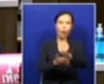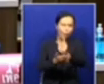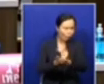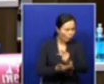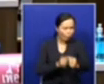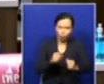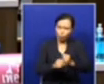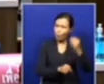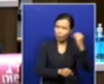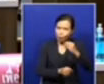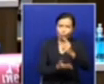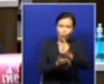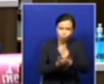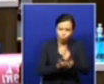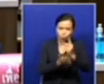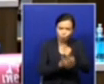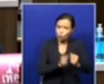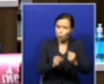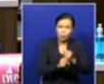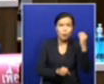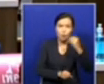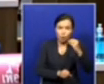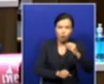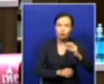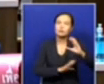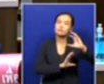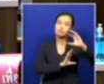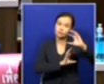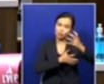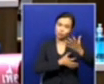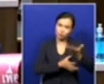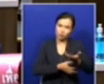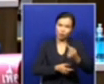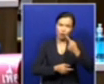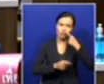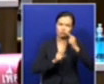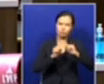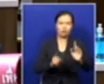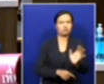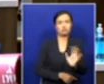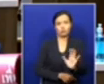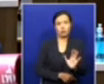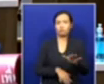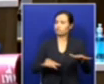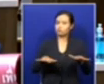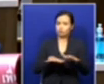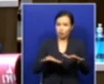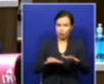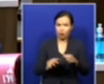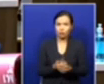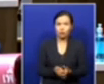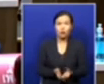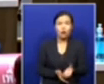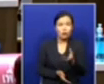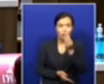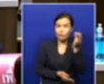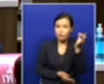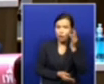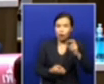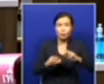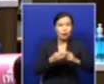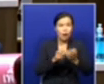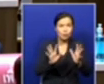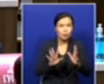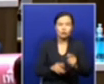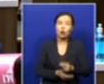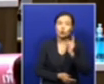เพราะฉะนั้นภาพยนตร์เรื่องนี้เนี่ยไม่ใช่เรื่องแปลกหรอกครับฟังไว้ก็ไม่มีปัญหาอะไรเพราะมันเป็นเรื่องจริ